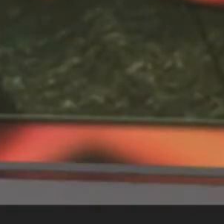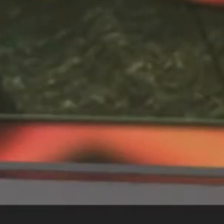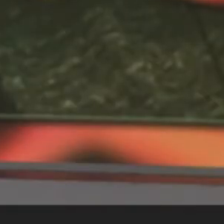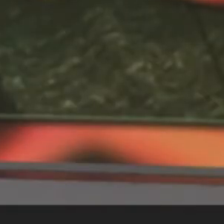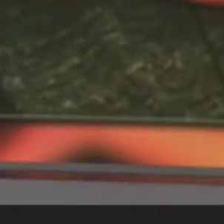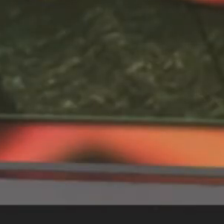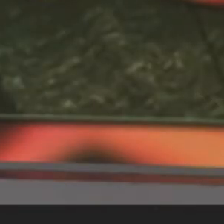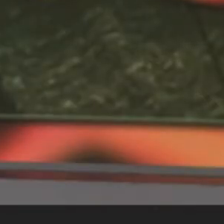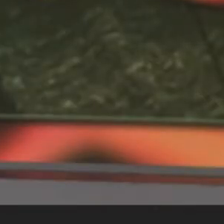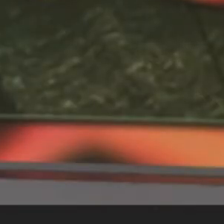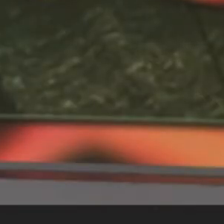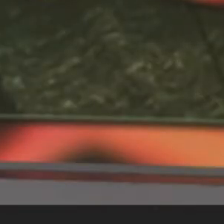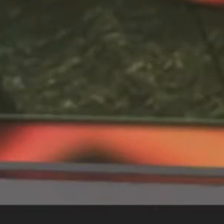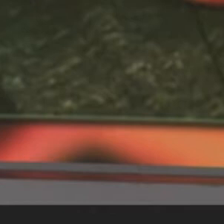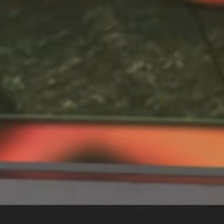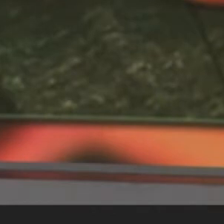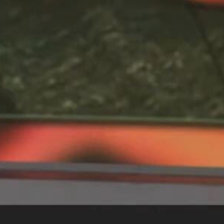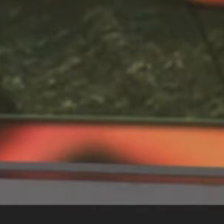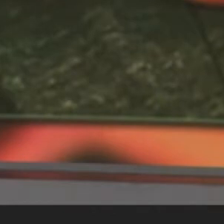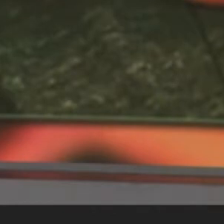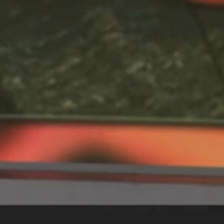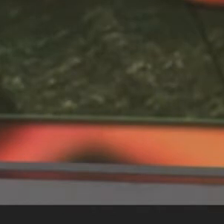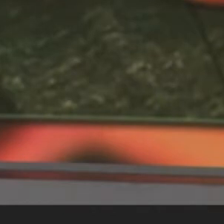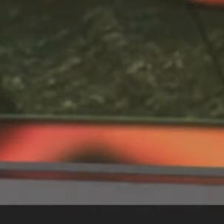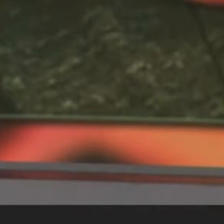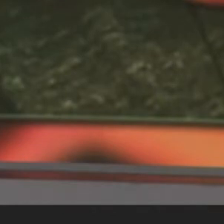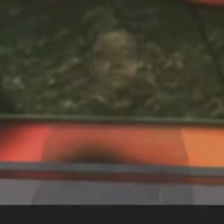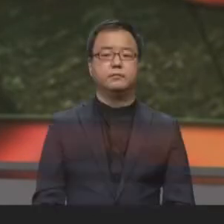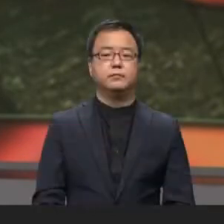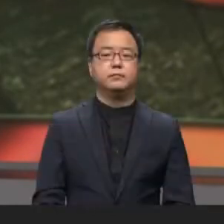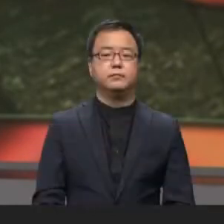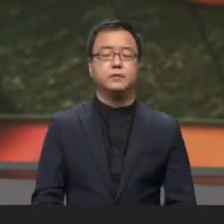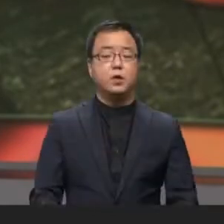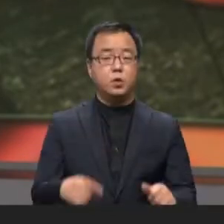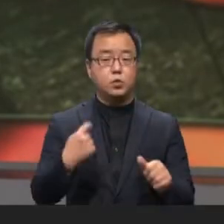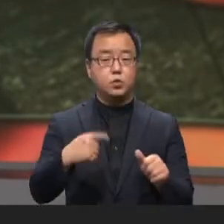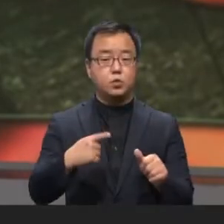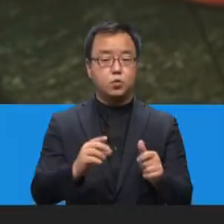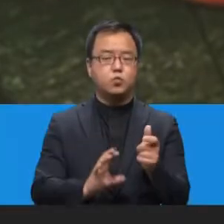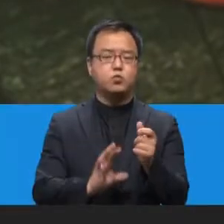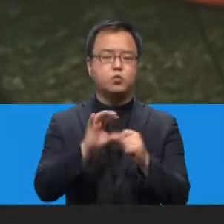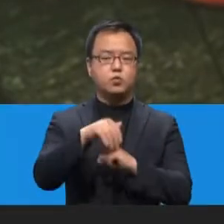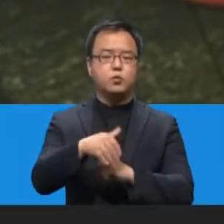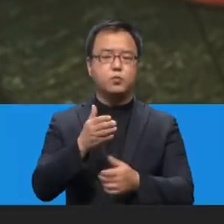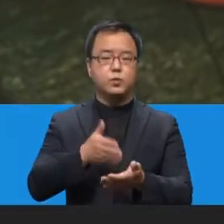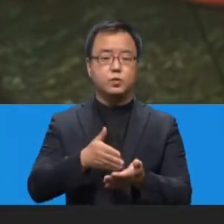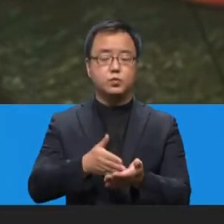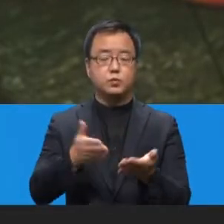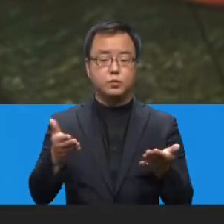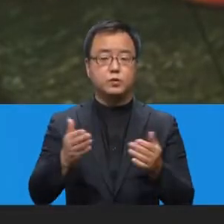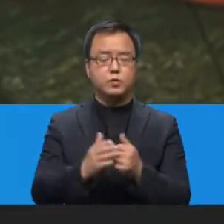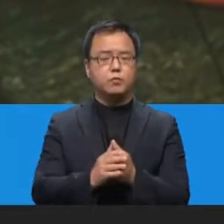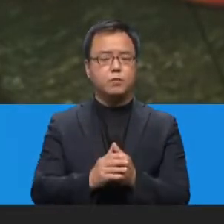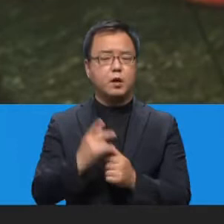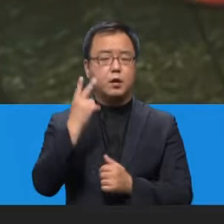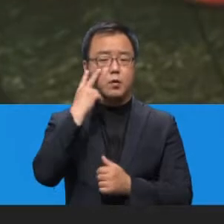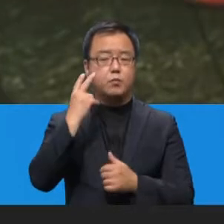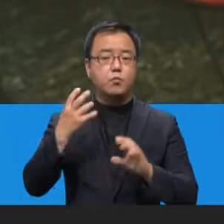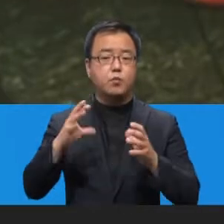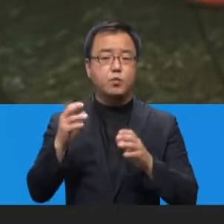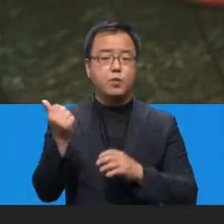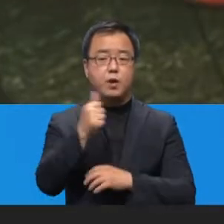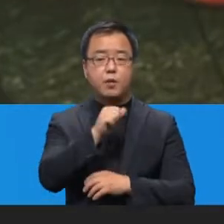전 세계 교육 뉴스를 통해 우리 교육의 미래를 모색해 보는 시간입니다 오늘은 미국 인데요 변호사 시험을 보던 중에